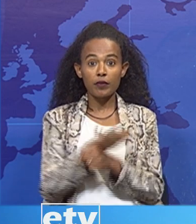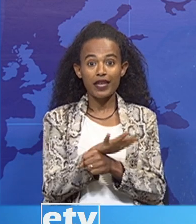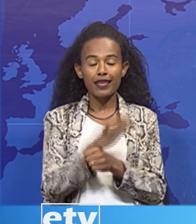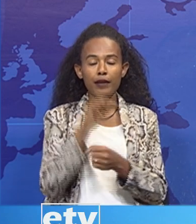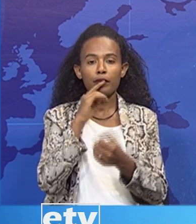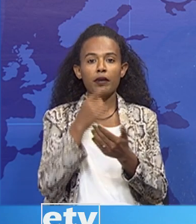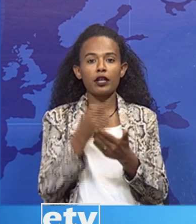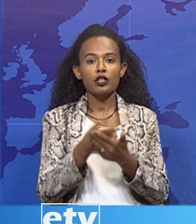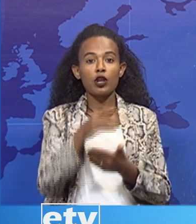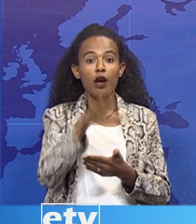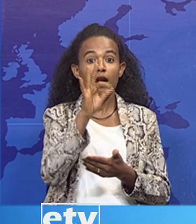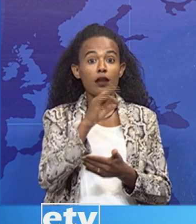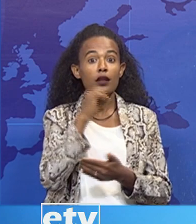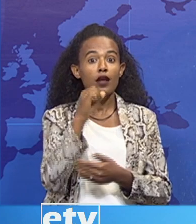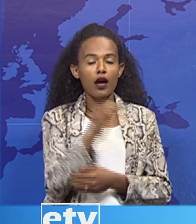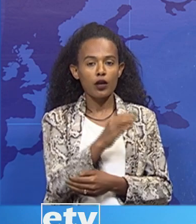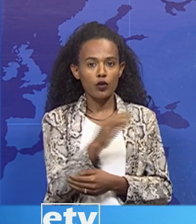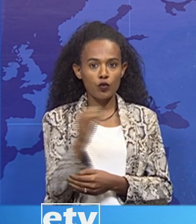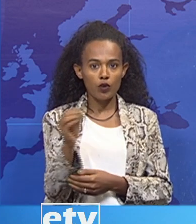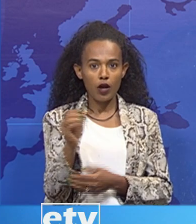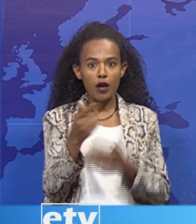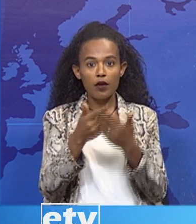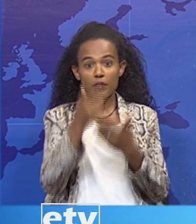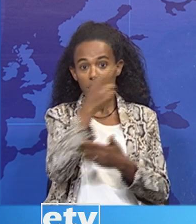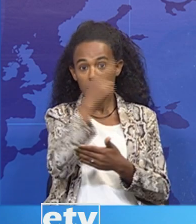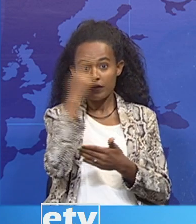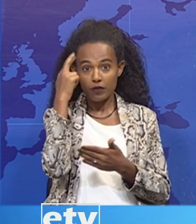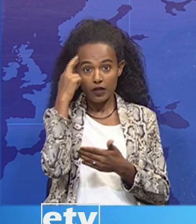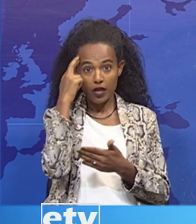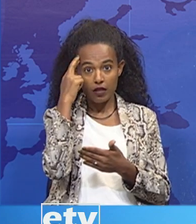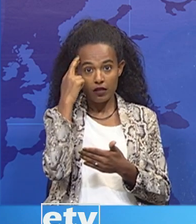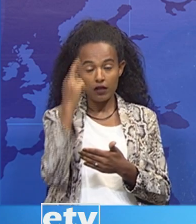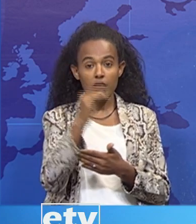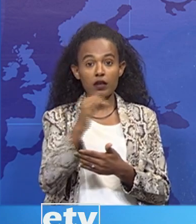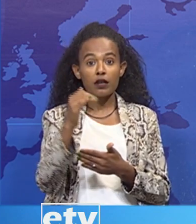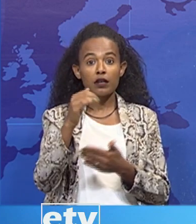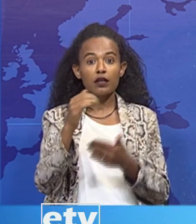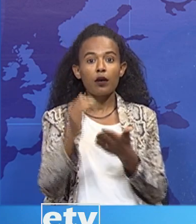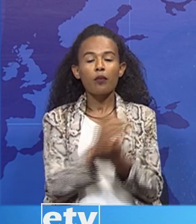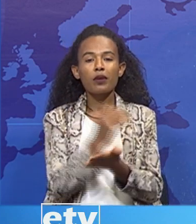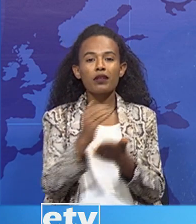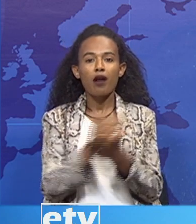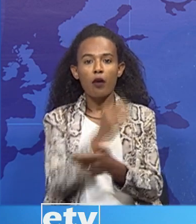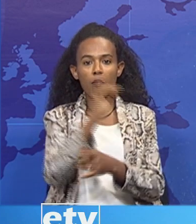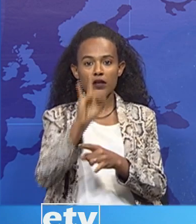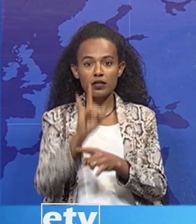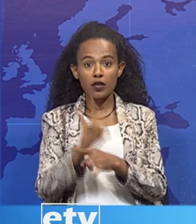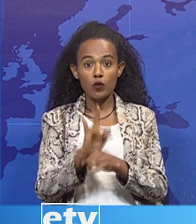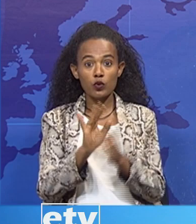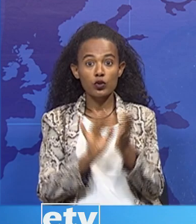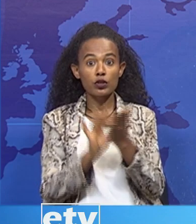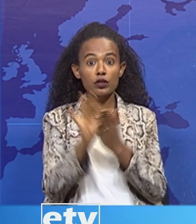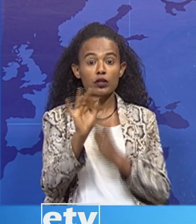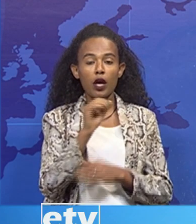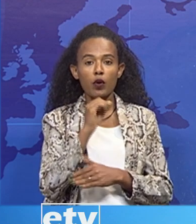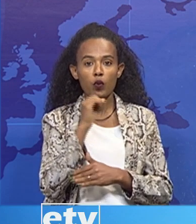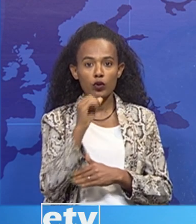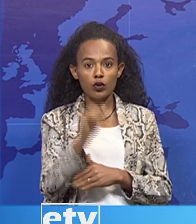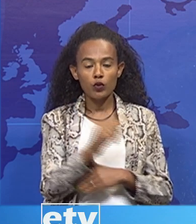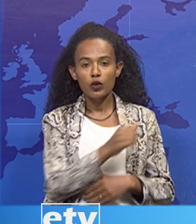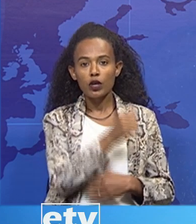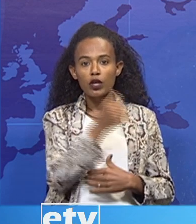መረጃ እንዳያገኙና በዚህም ምክንያት እንደ ምርታማ ዜጎች ሳይቆጠሩ